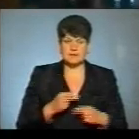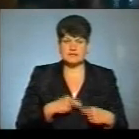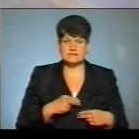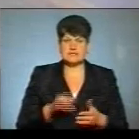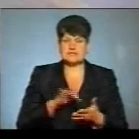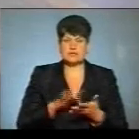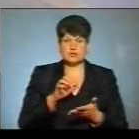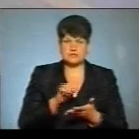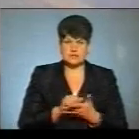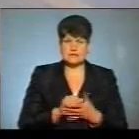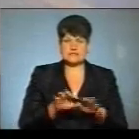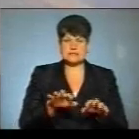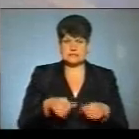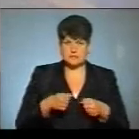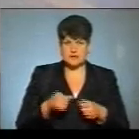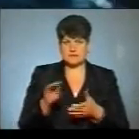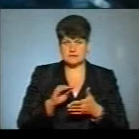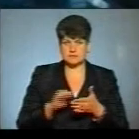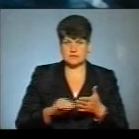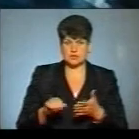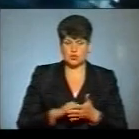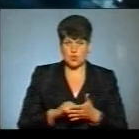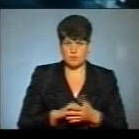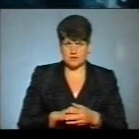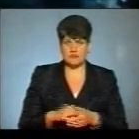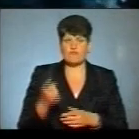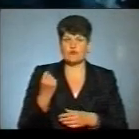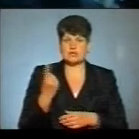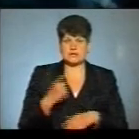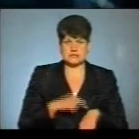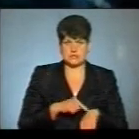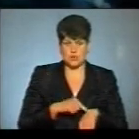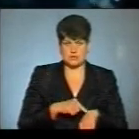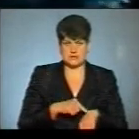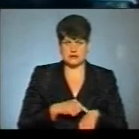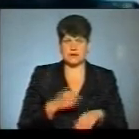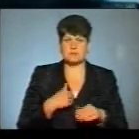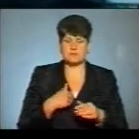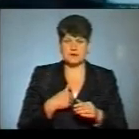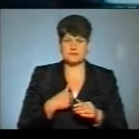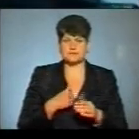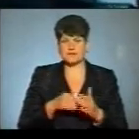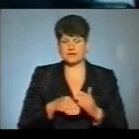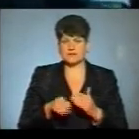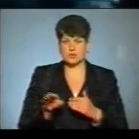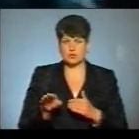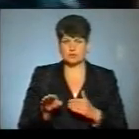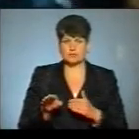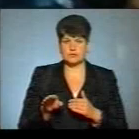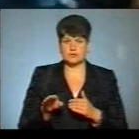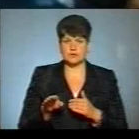центру зайнятості забирають заповнені документи. Об 11 годині ми підходимо, фахівці центру